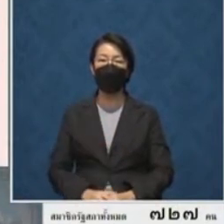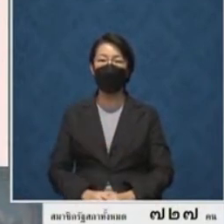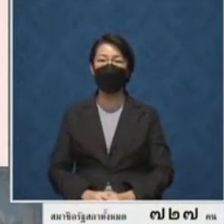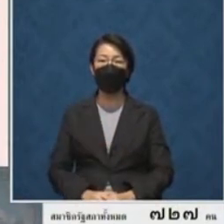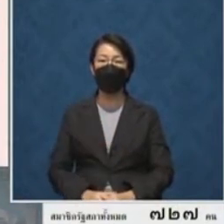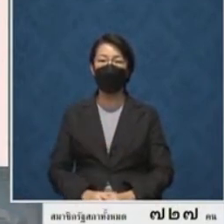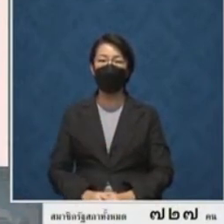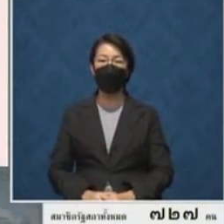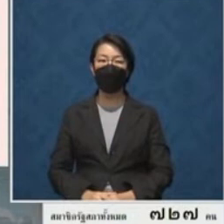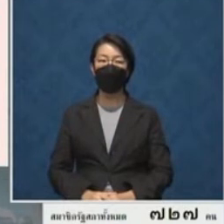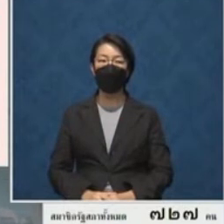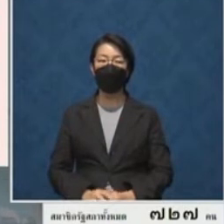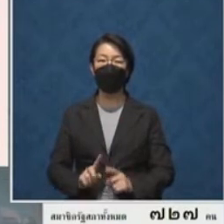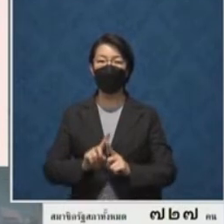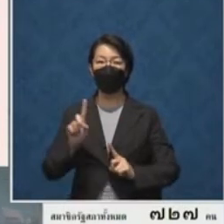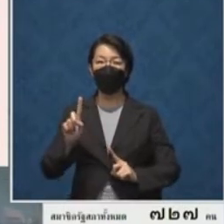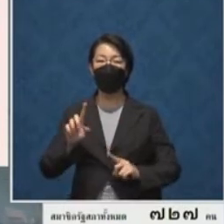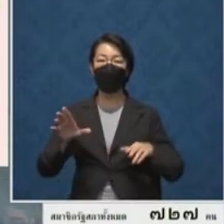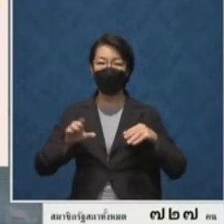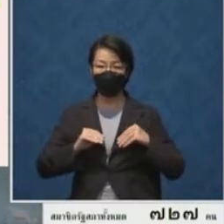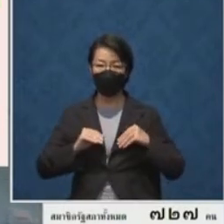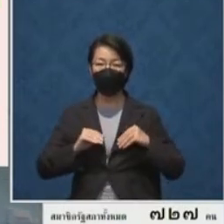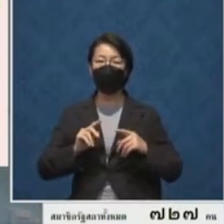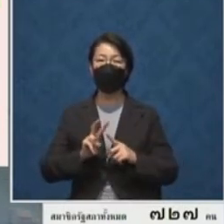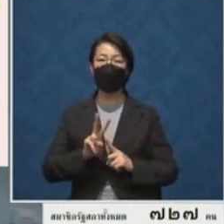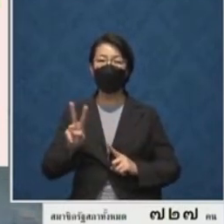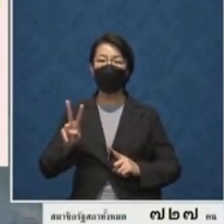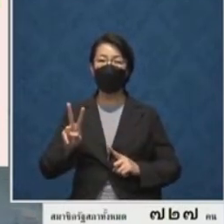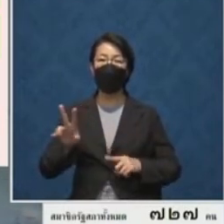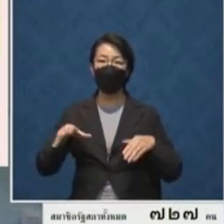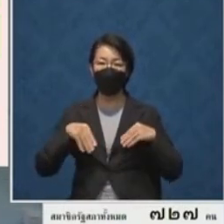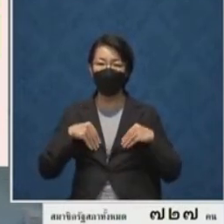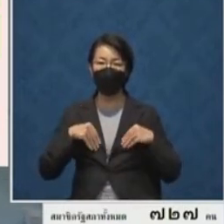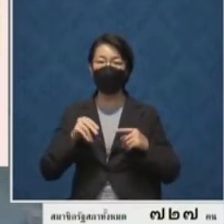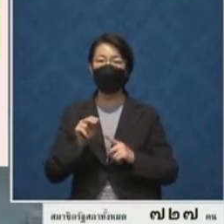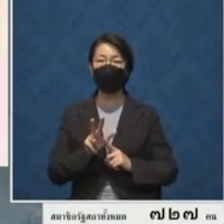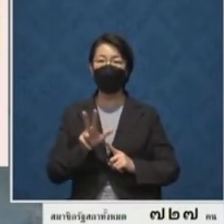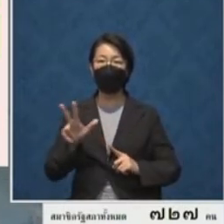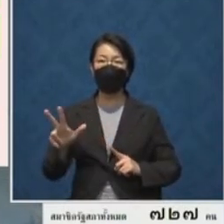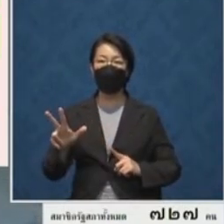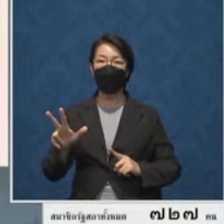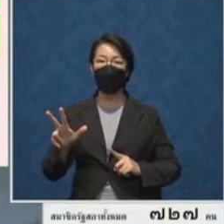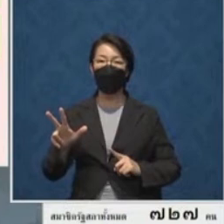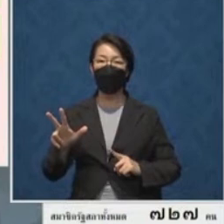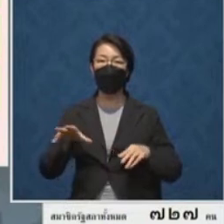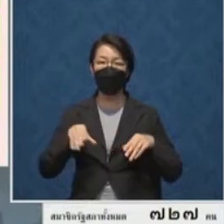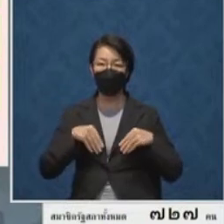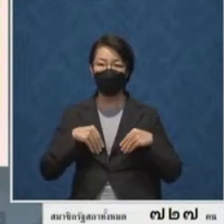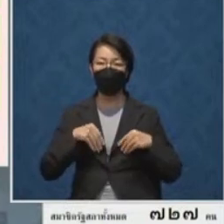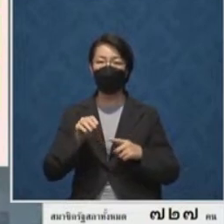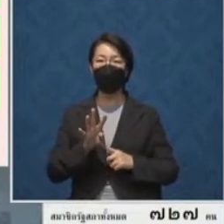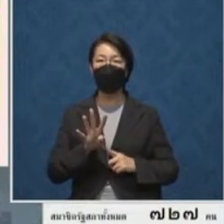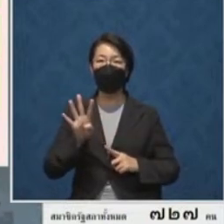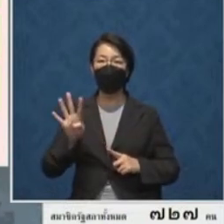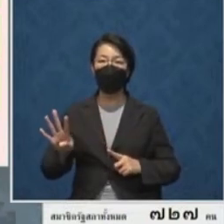1รับหลักการ2รับหลักการ3รับหลักการ4รับหลัก